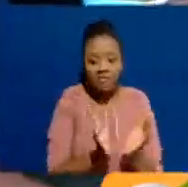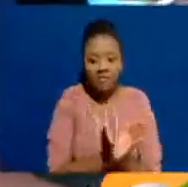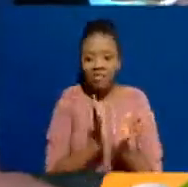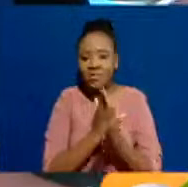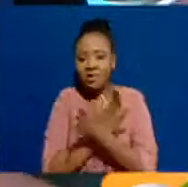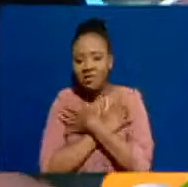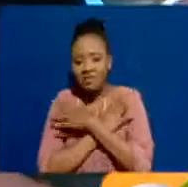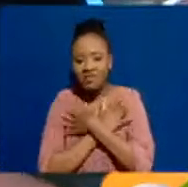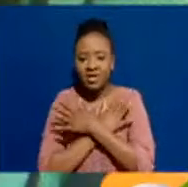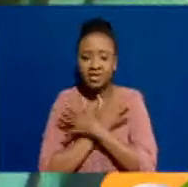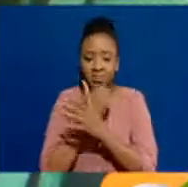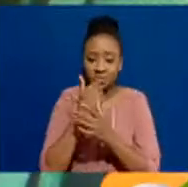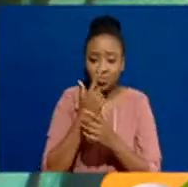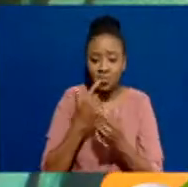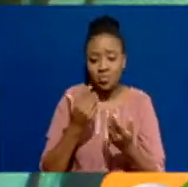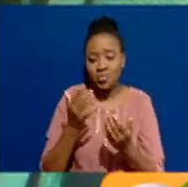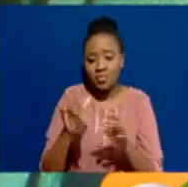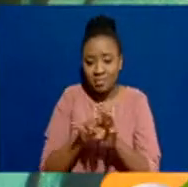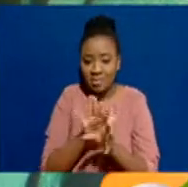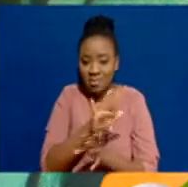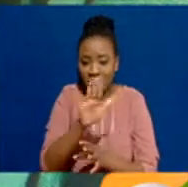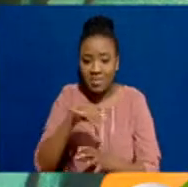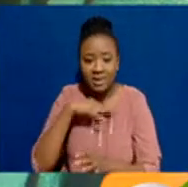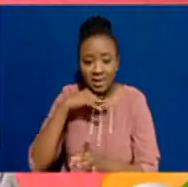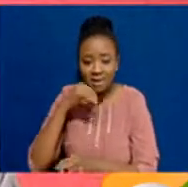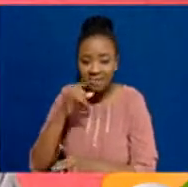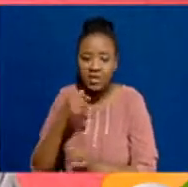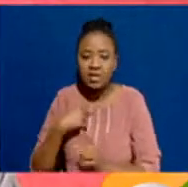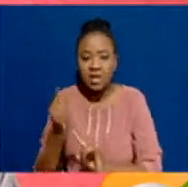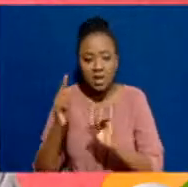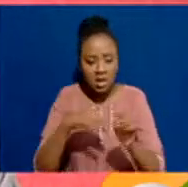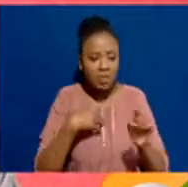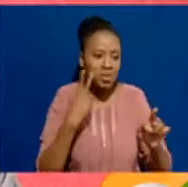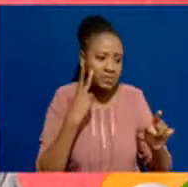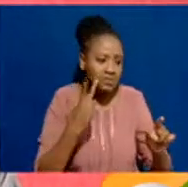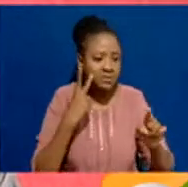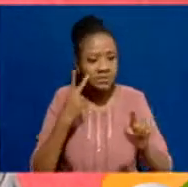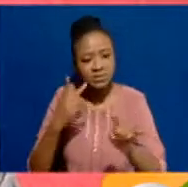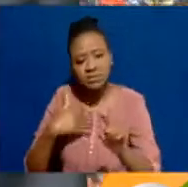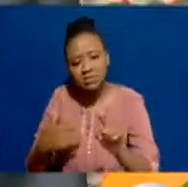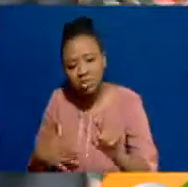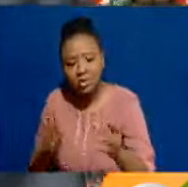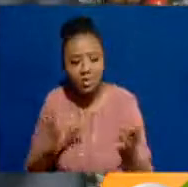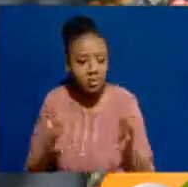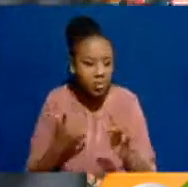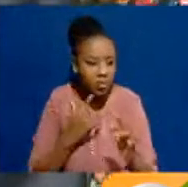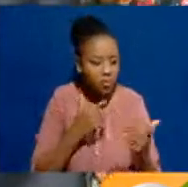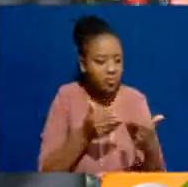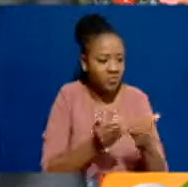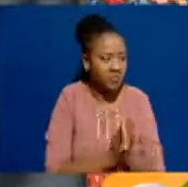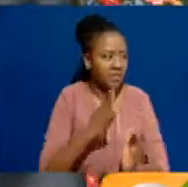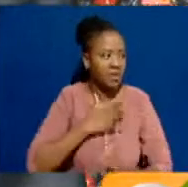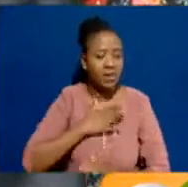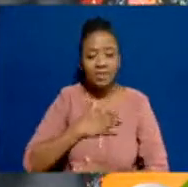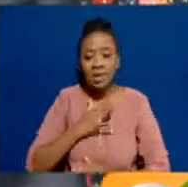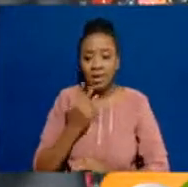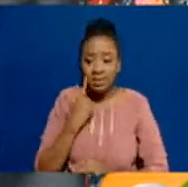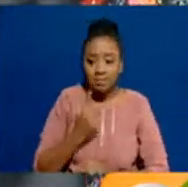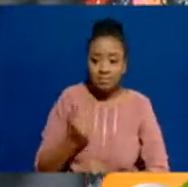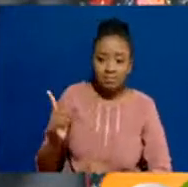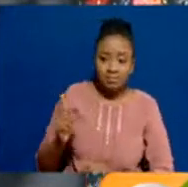waathiriwa wa ajali ya barabarani wanawasili kutambua miili ya wapendwa wao. Tunakutana na familia ya Dennis